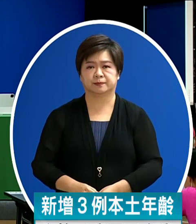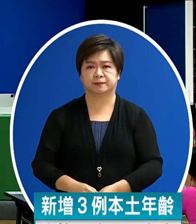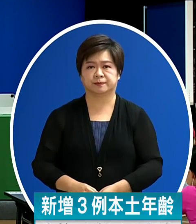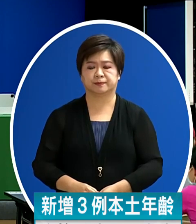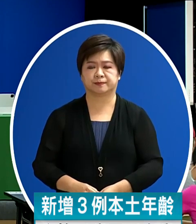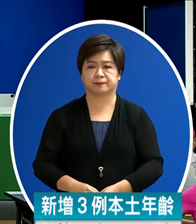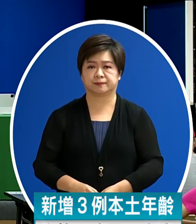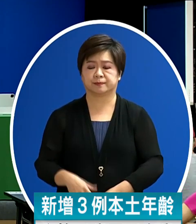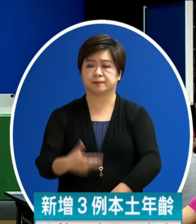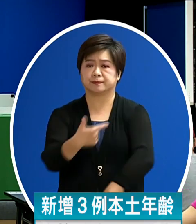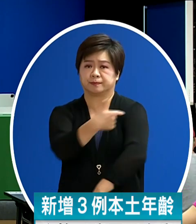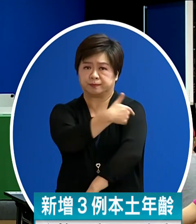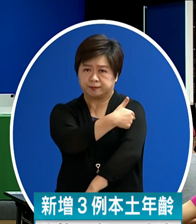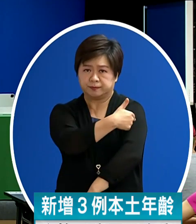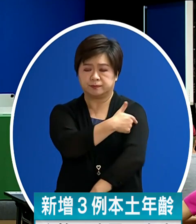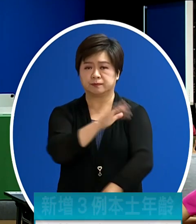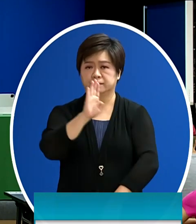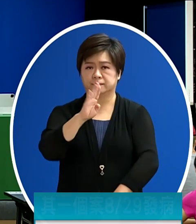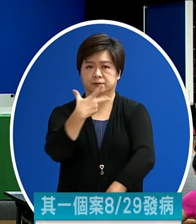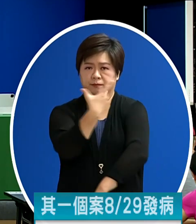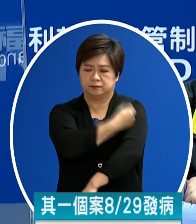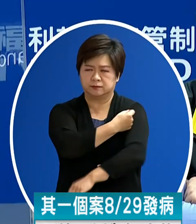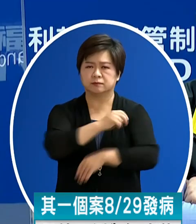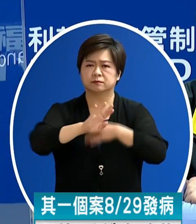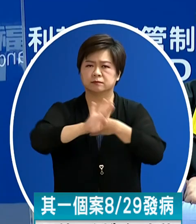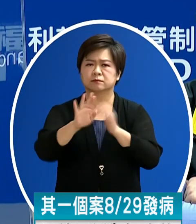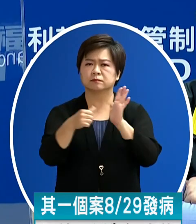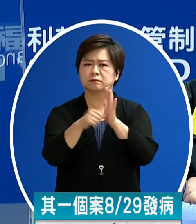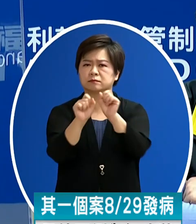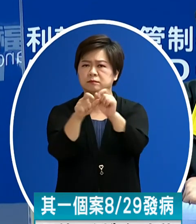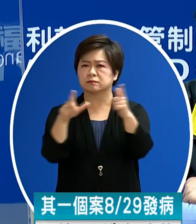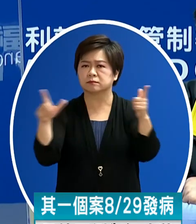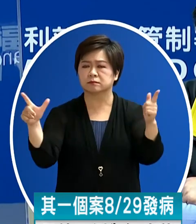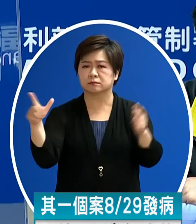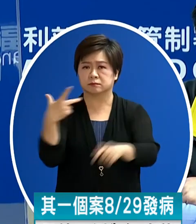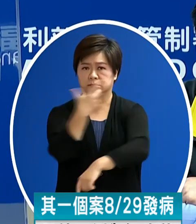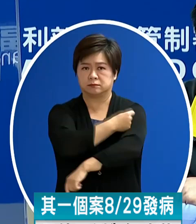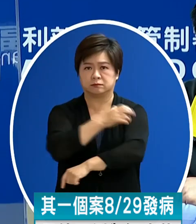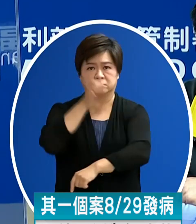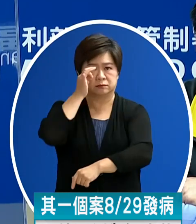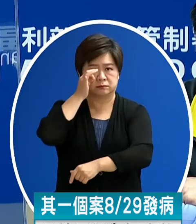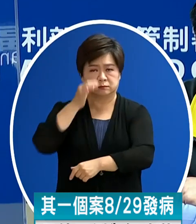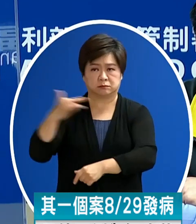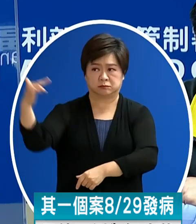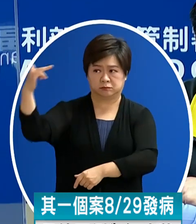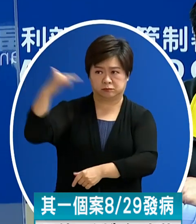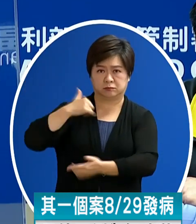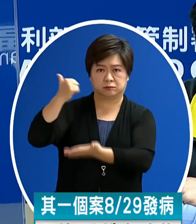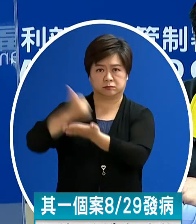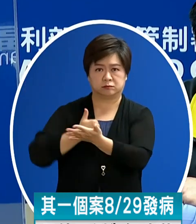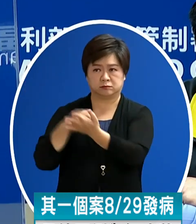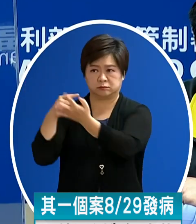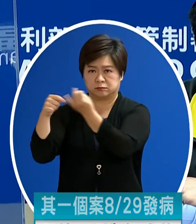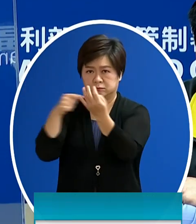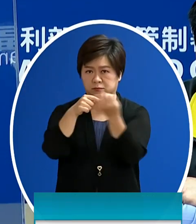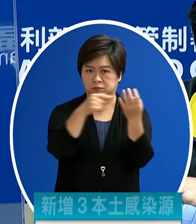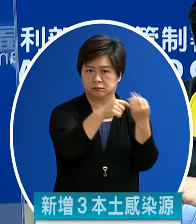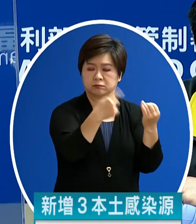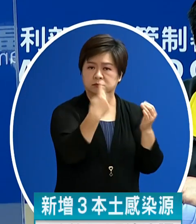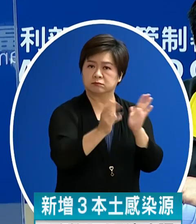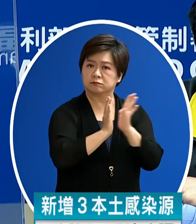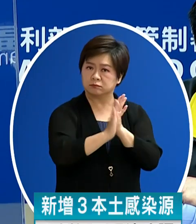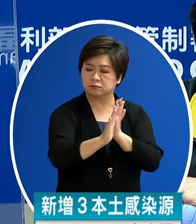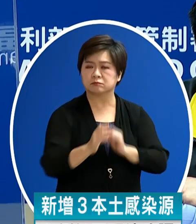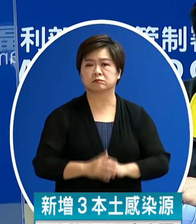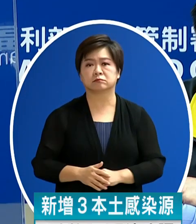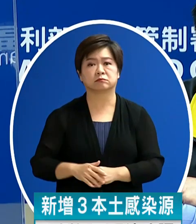那至于疫苗，当然好 ，BNT 也好，任何厂牌疫苗，但要看它的进货量，好来做适当的安排哈。那我们